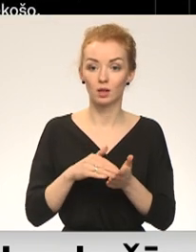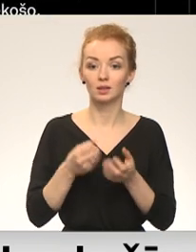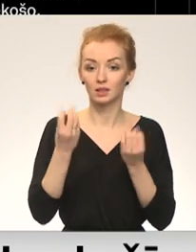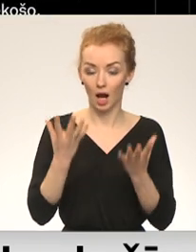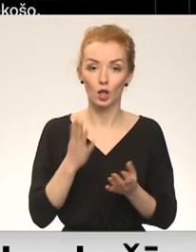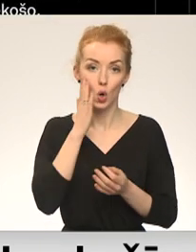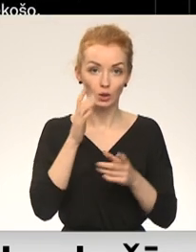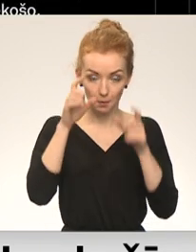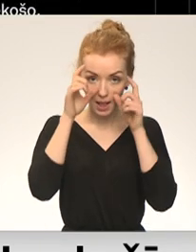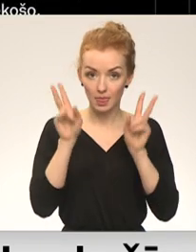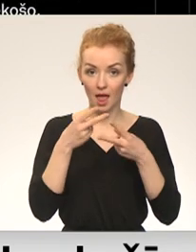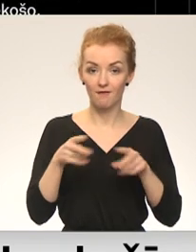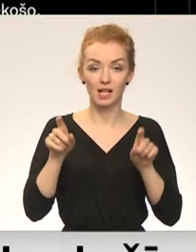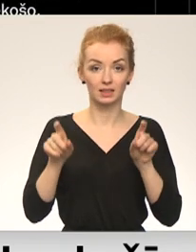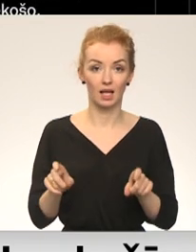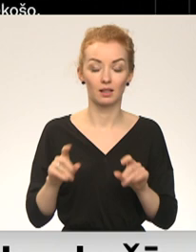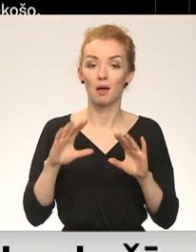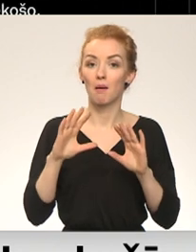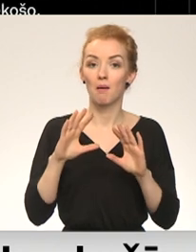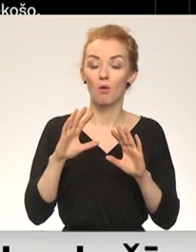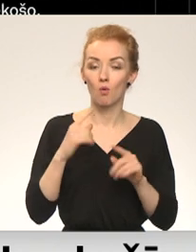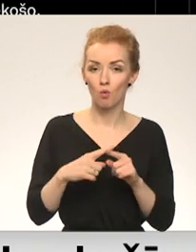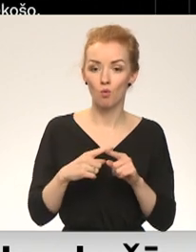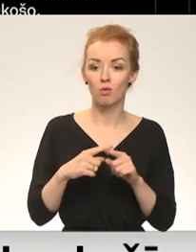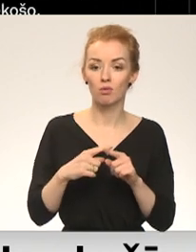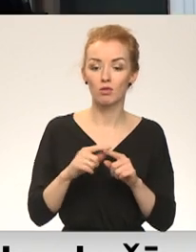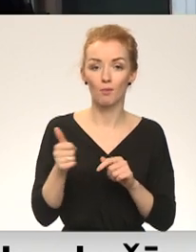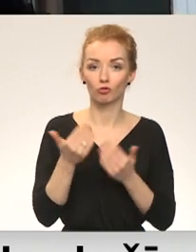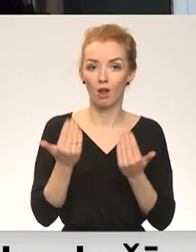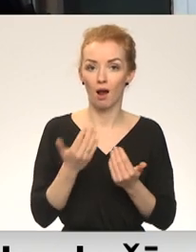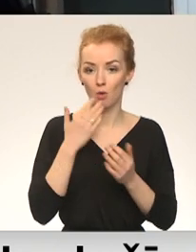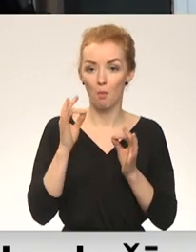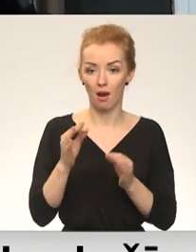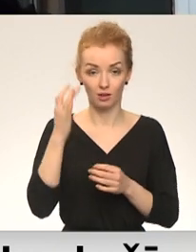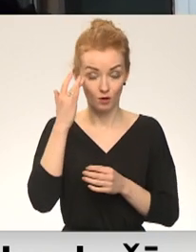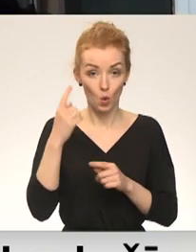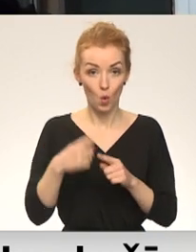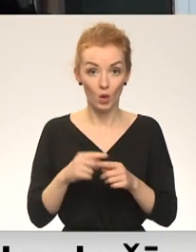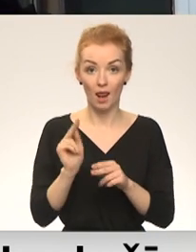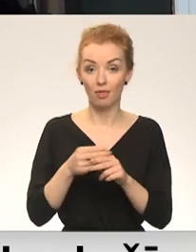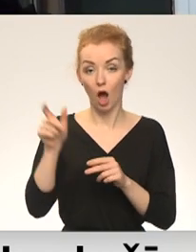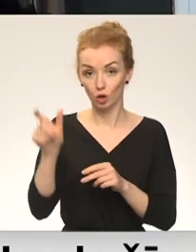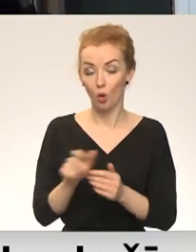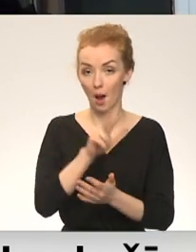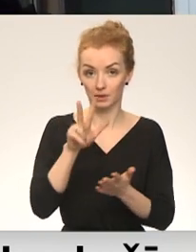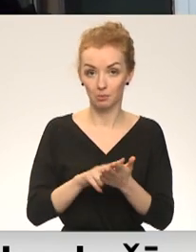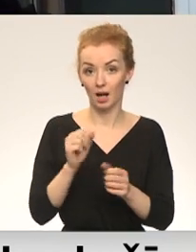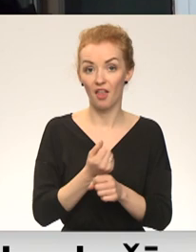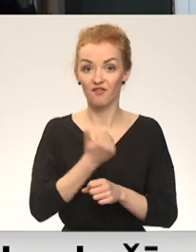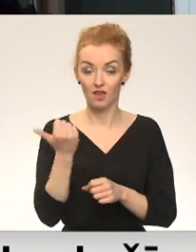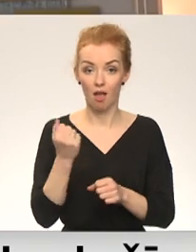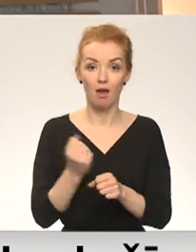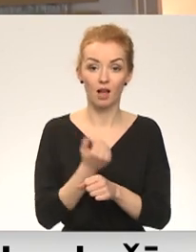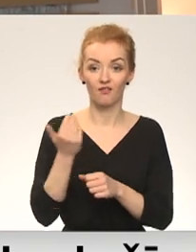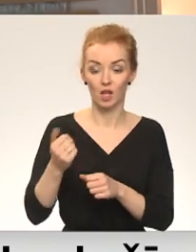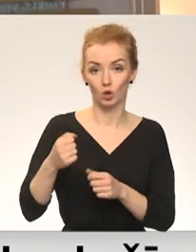nav jāsēž, bet alarmisms arī nav pareizs, īpaši tagad. Redaktore RTV apstiprina gan viņai, gan